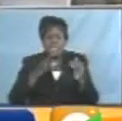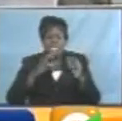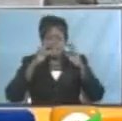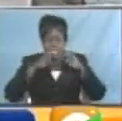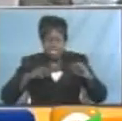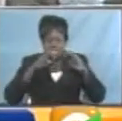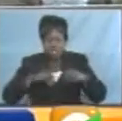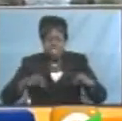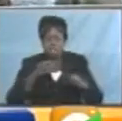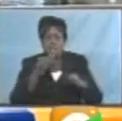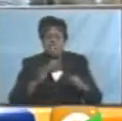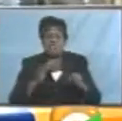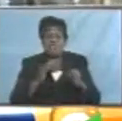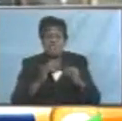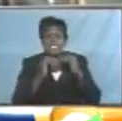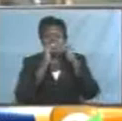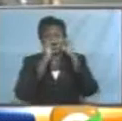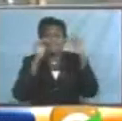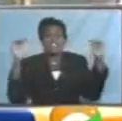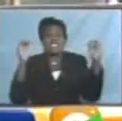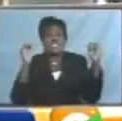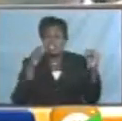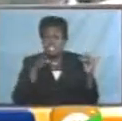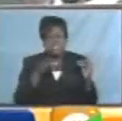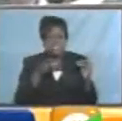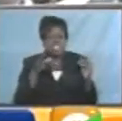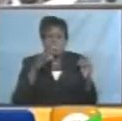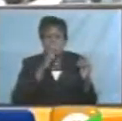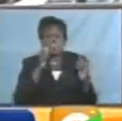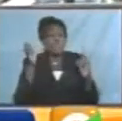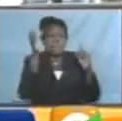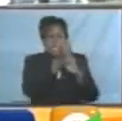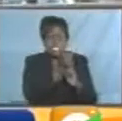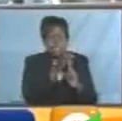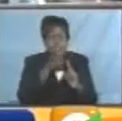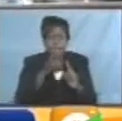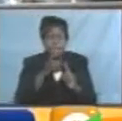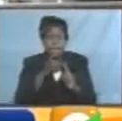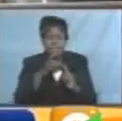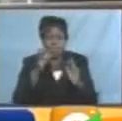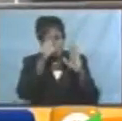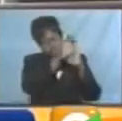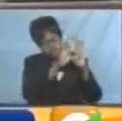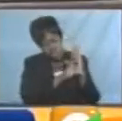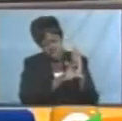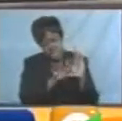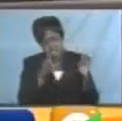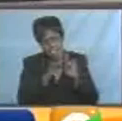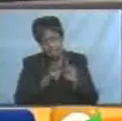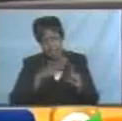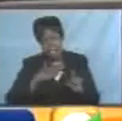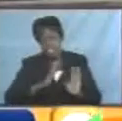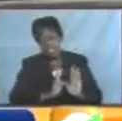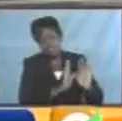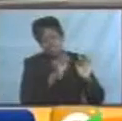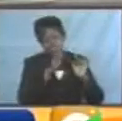wa kesi iliyokuwa imewasilishwa awali na CORD, na ingekuwa bora iwapo CORD ingewasilisha ushahidi huo mwanzoni kabisa